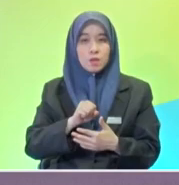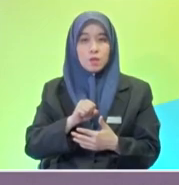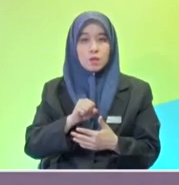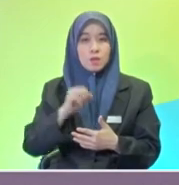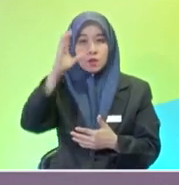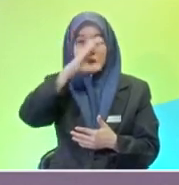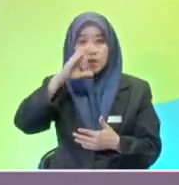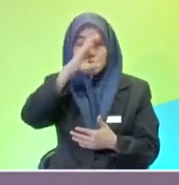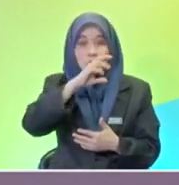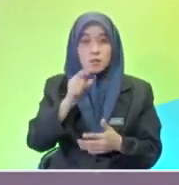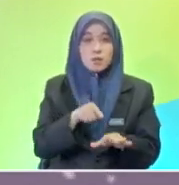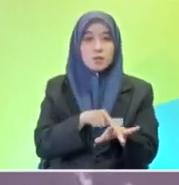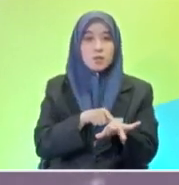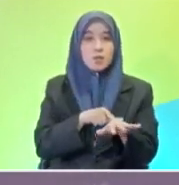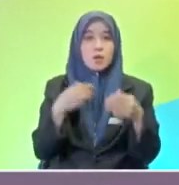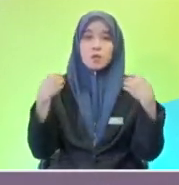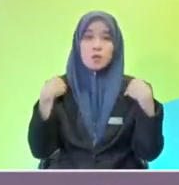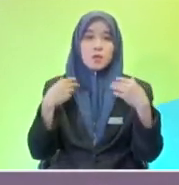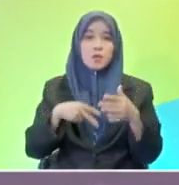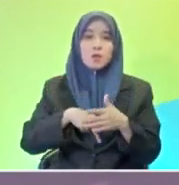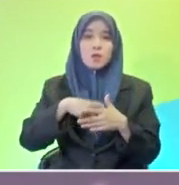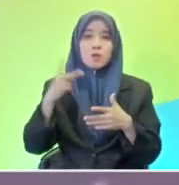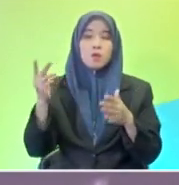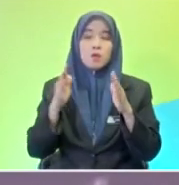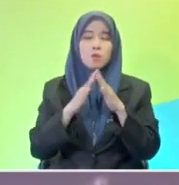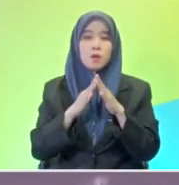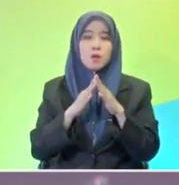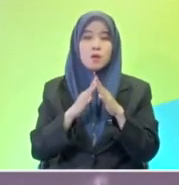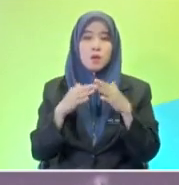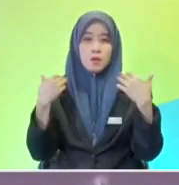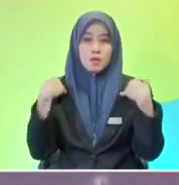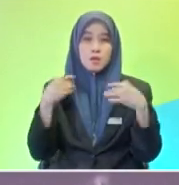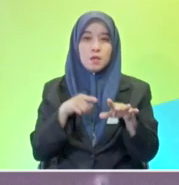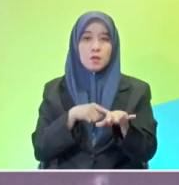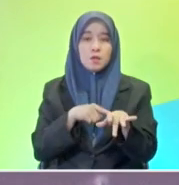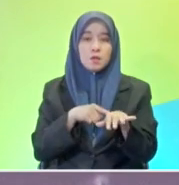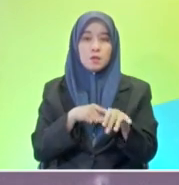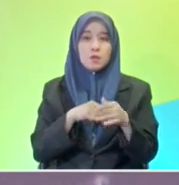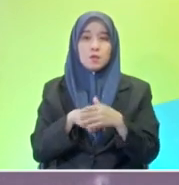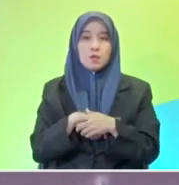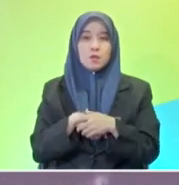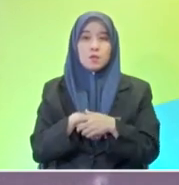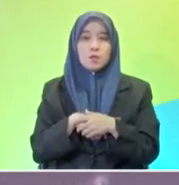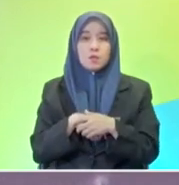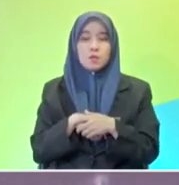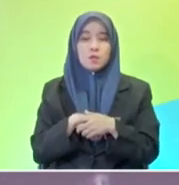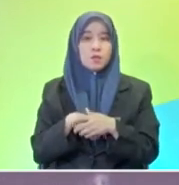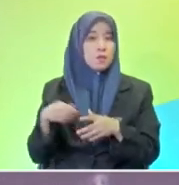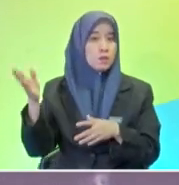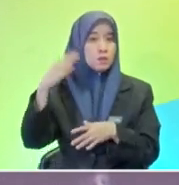percaya daun tu ada kat luar rumah Tu kan minta izin kat Mak Ayah untuk ambil daun lepas tu Jom kita